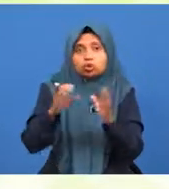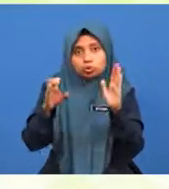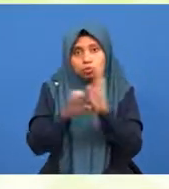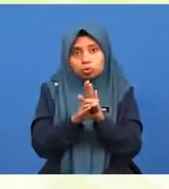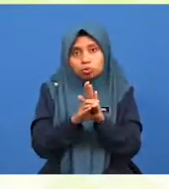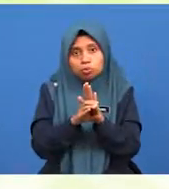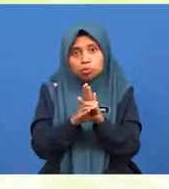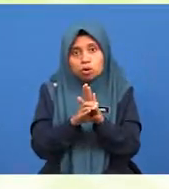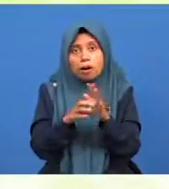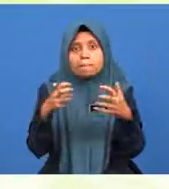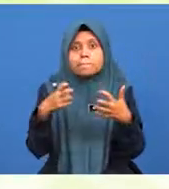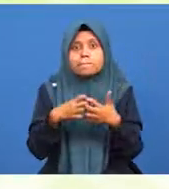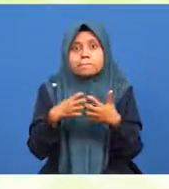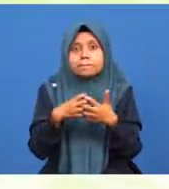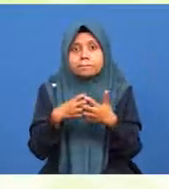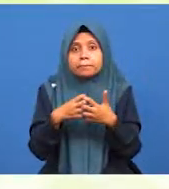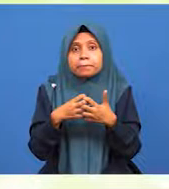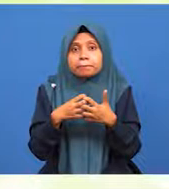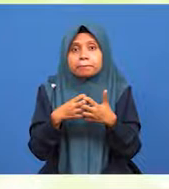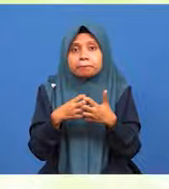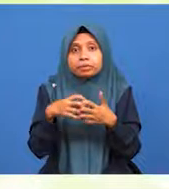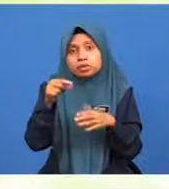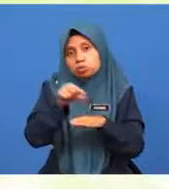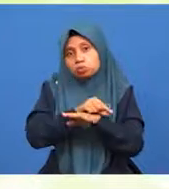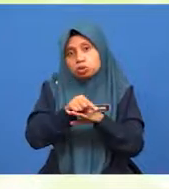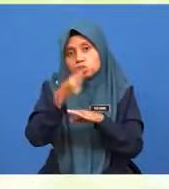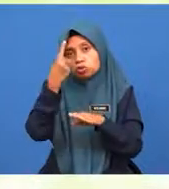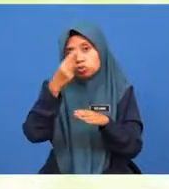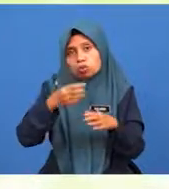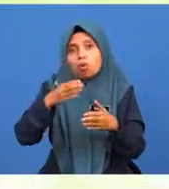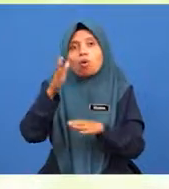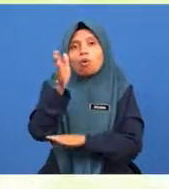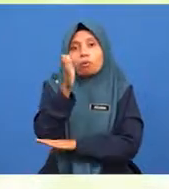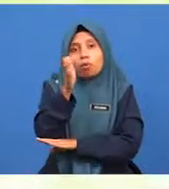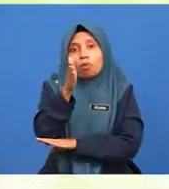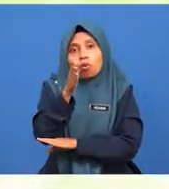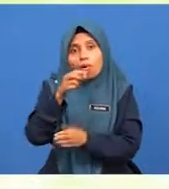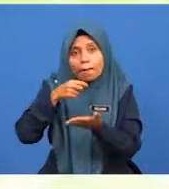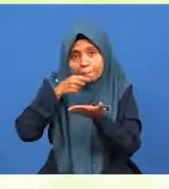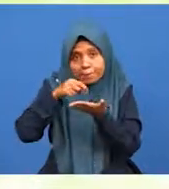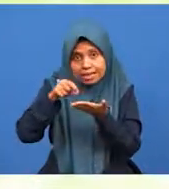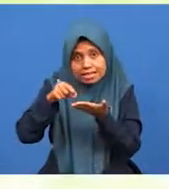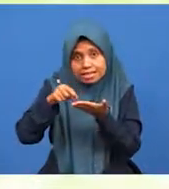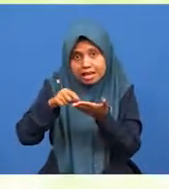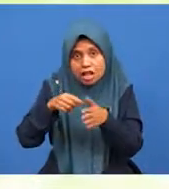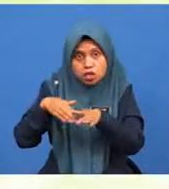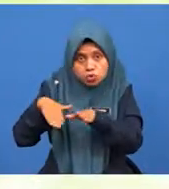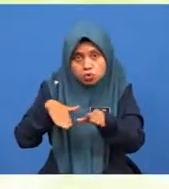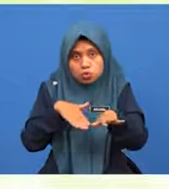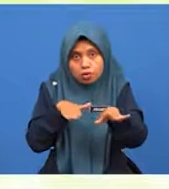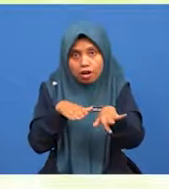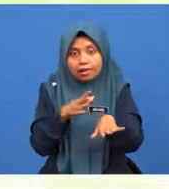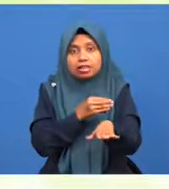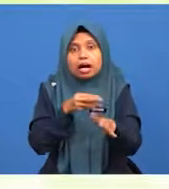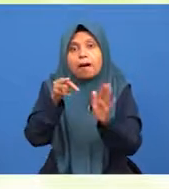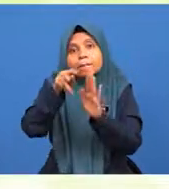Contohnya, penjodoh bilangan batang digunakan untuk pokok, pensel, sungai dan